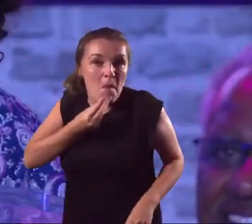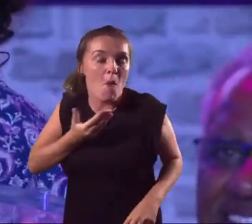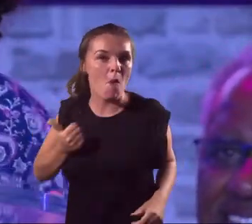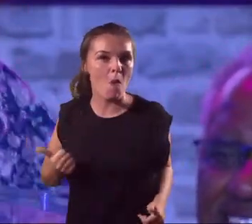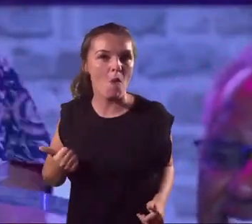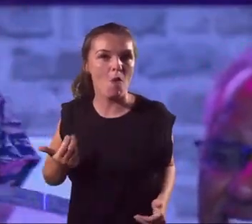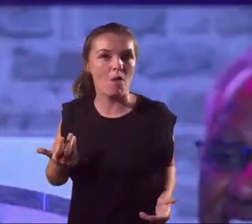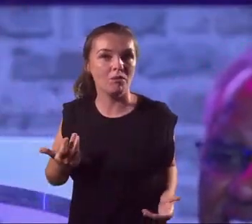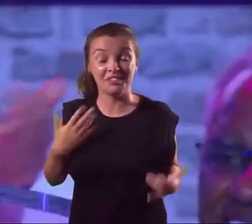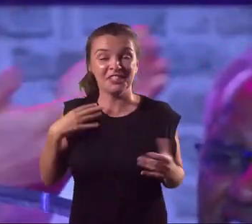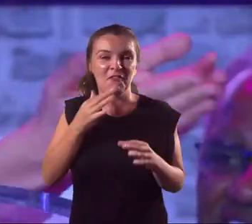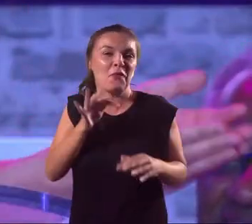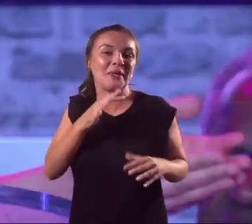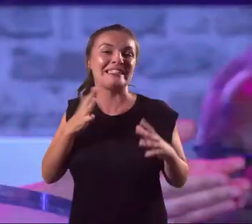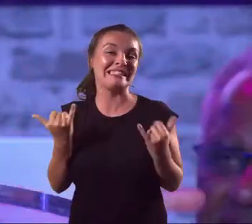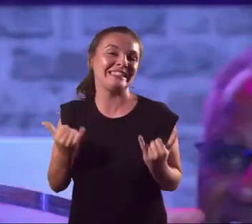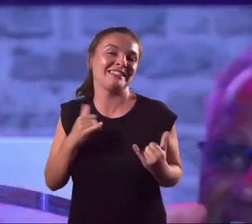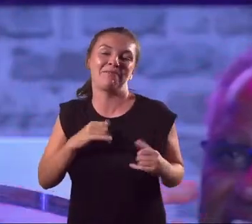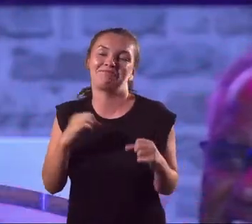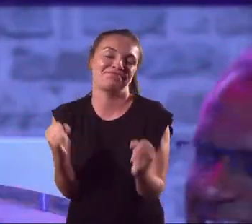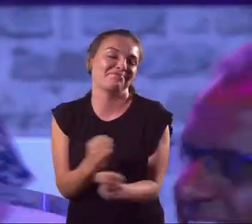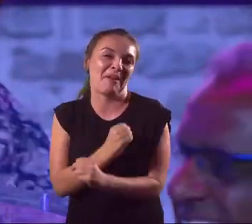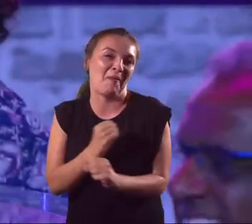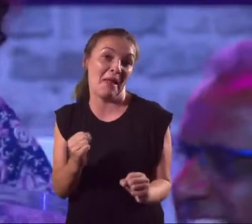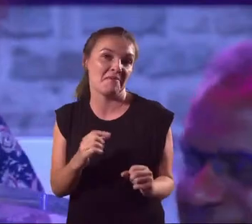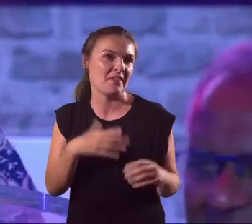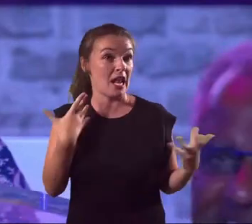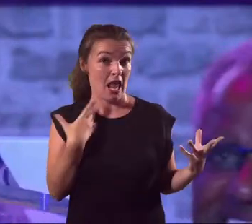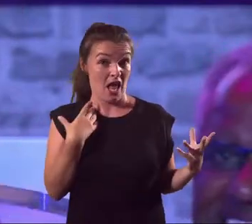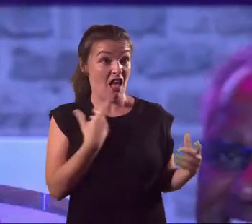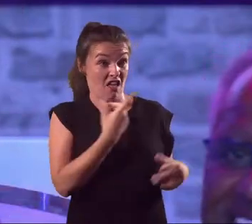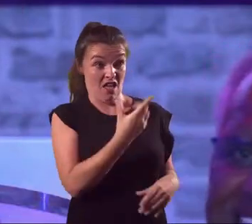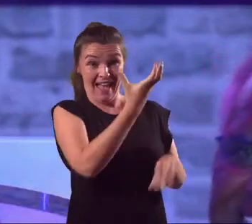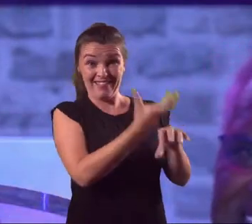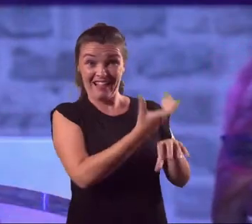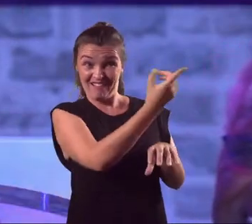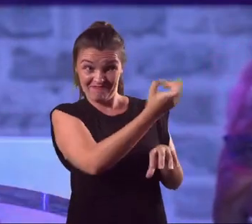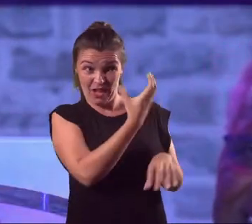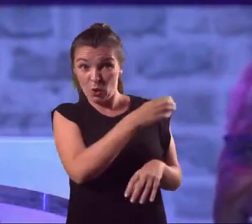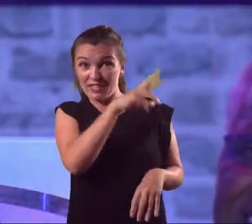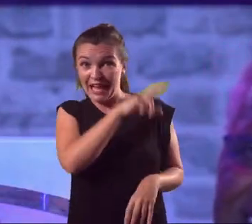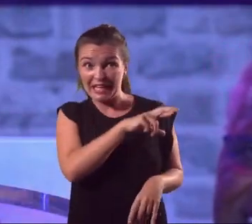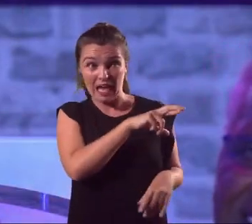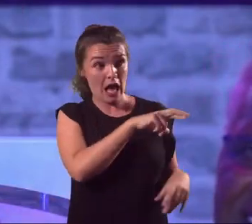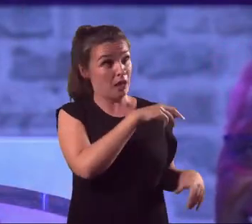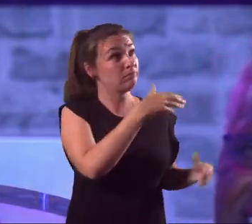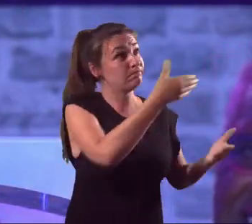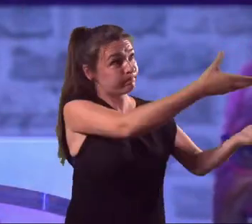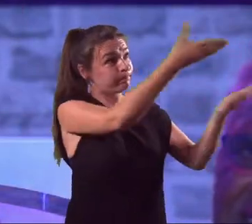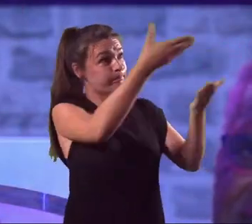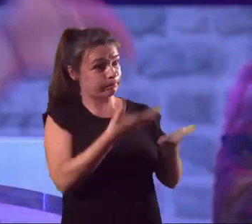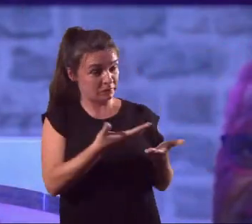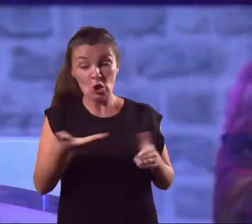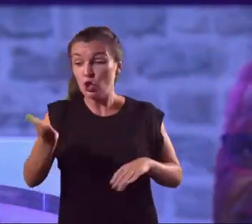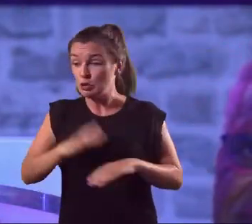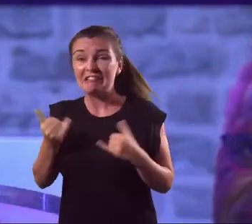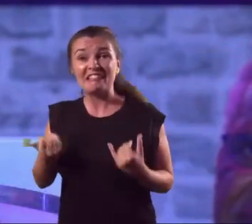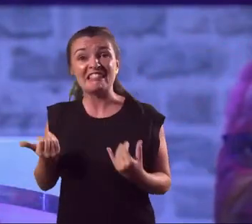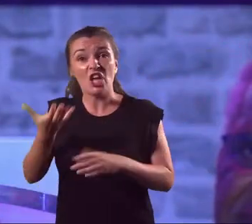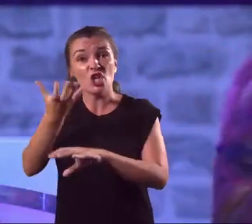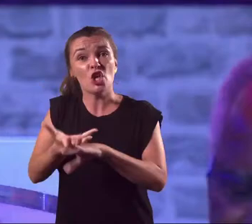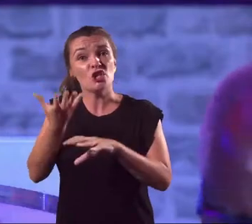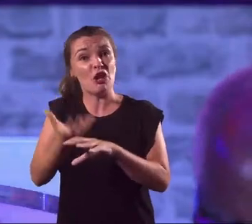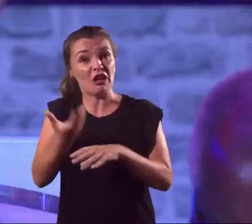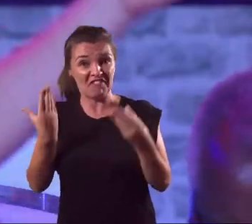extraordinaires. Mais quel sens à le faire venir de Costa Rica alors qu'on en a ici, qu'ils n'arrivent pas forcément à bien vendre leur stock, et qu'en plus de